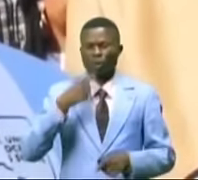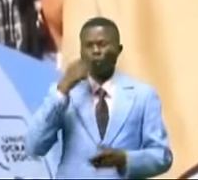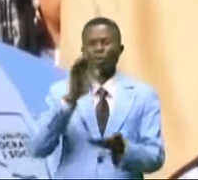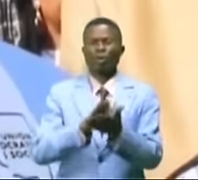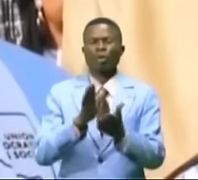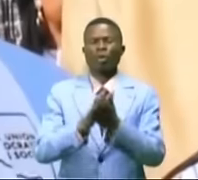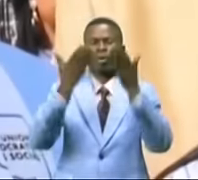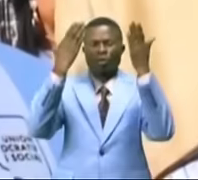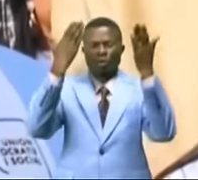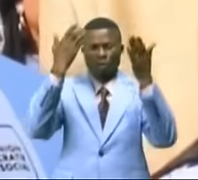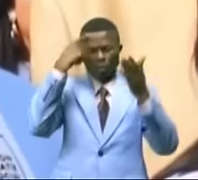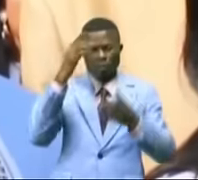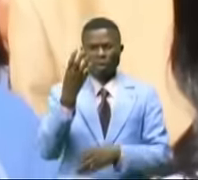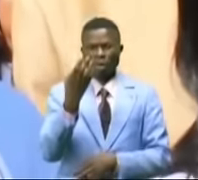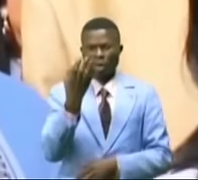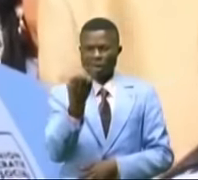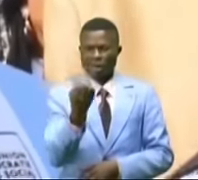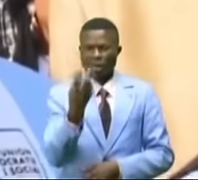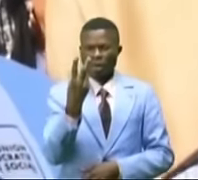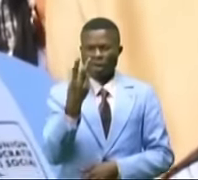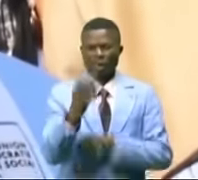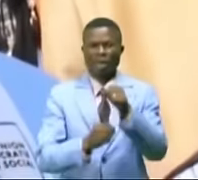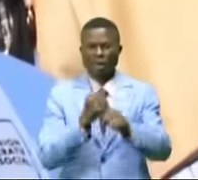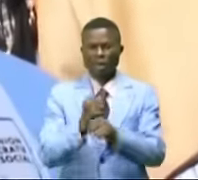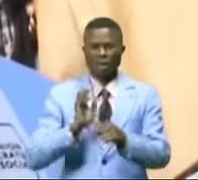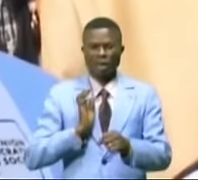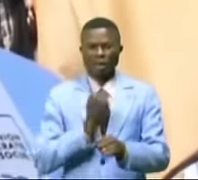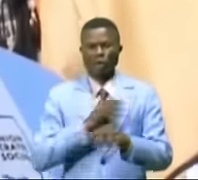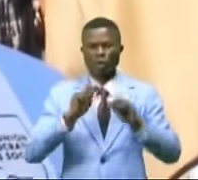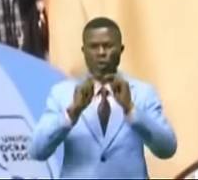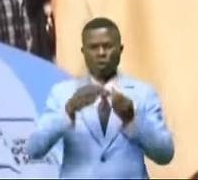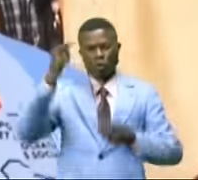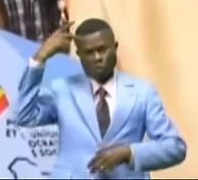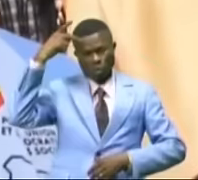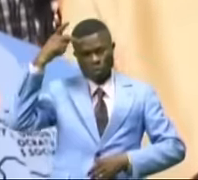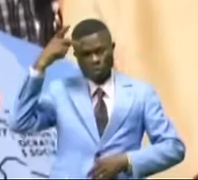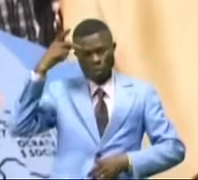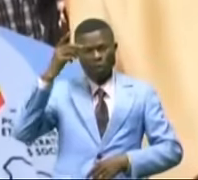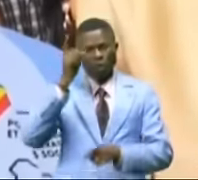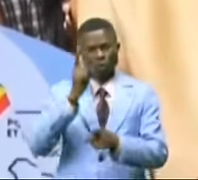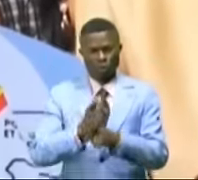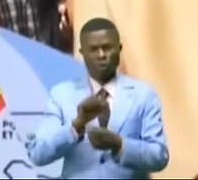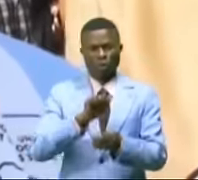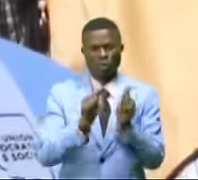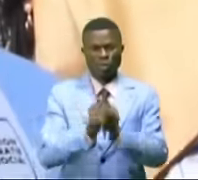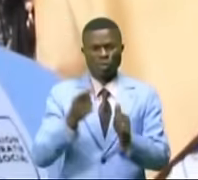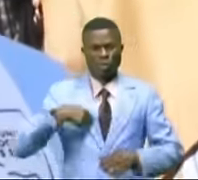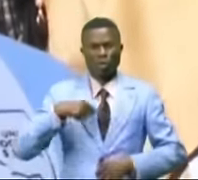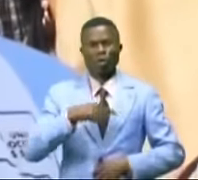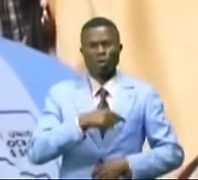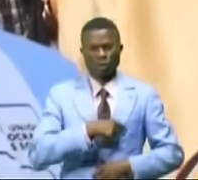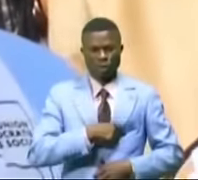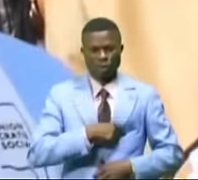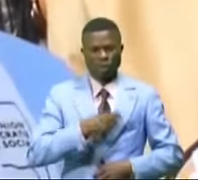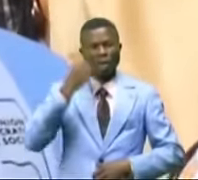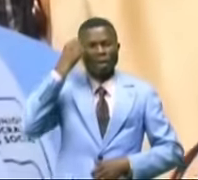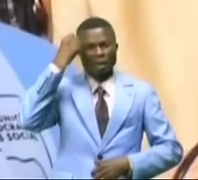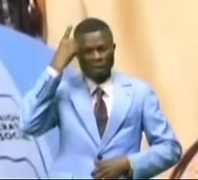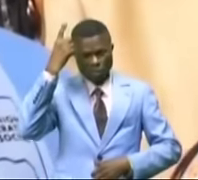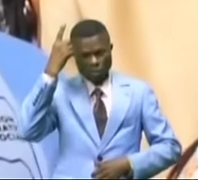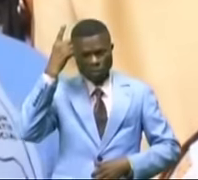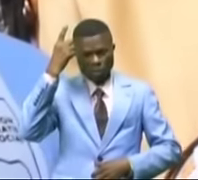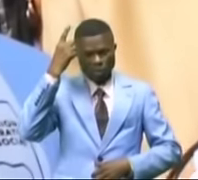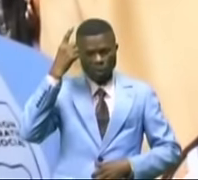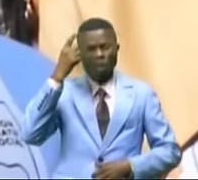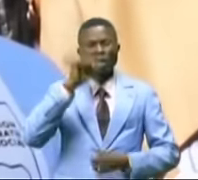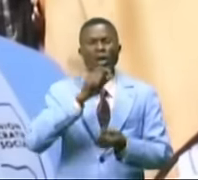Dieu pour ce 42e anniversaire de notre parti. C'est juste question pour nous de comprendre de